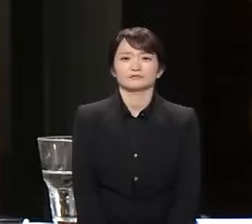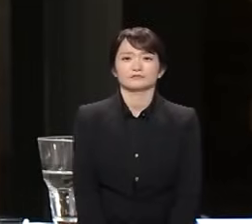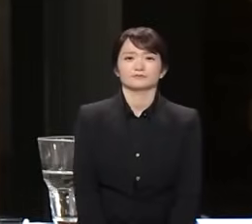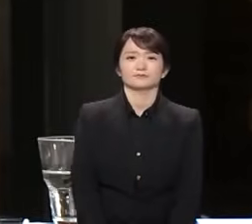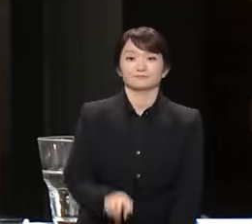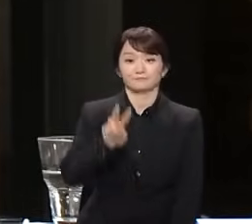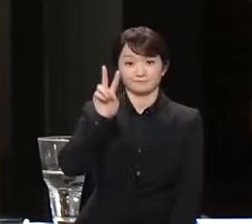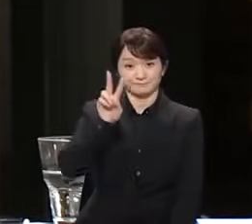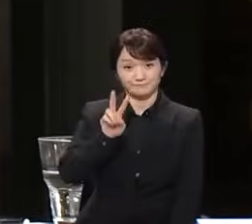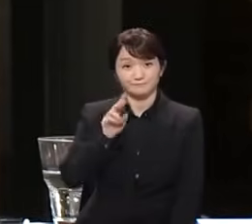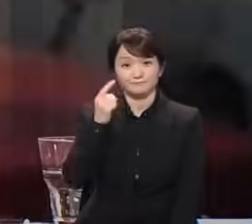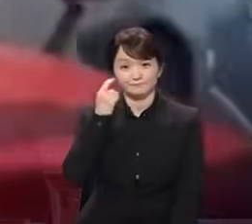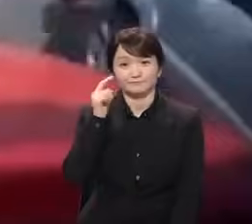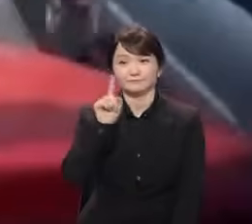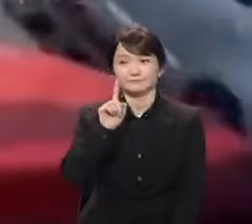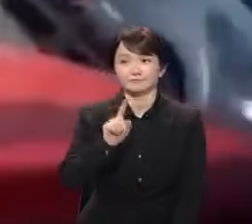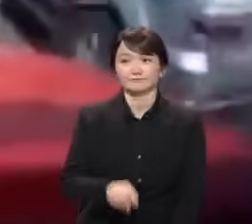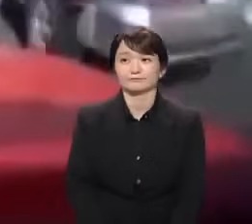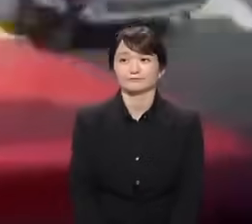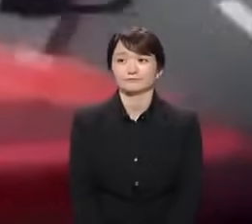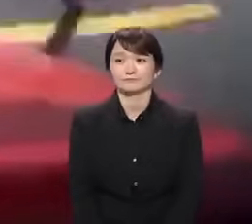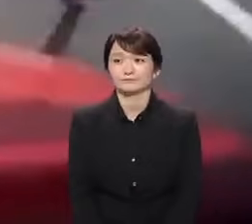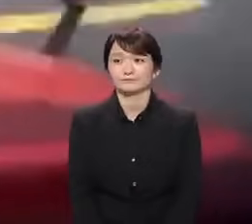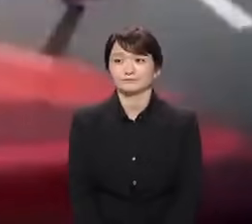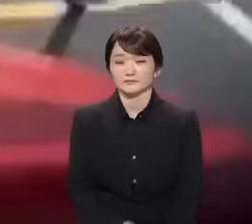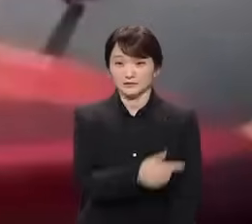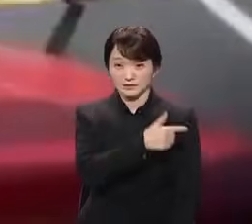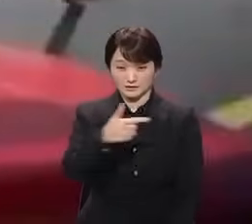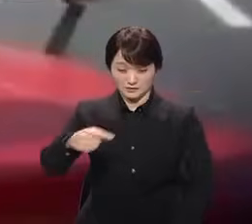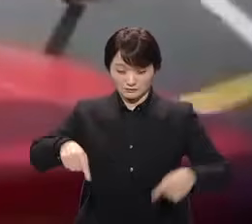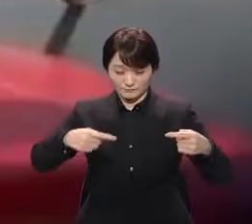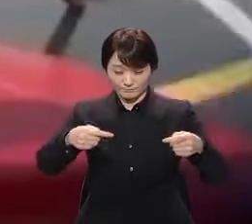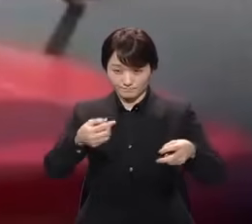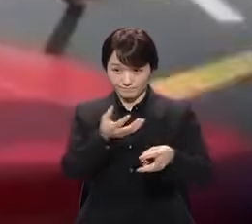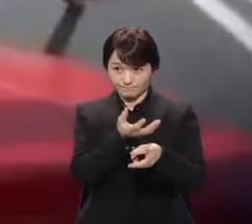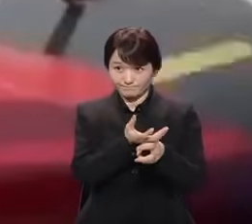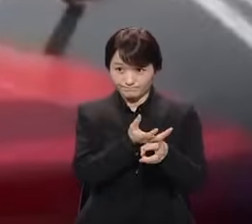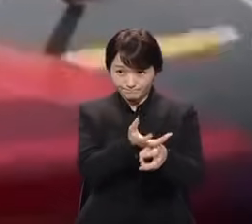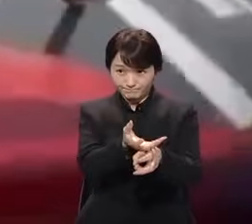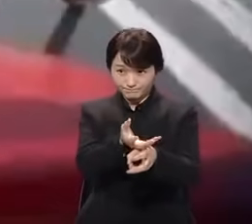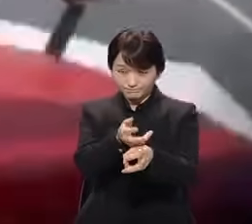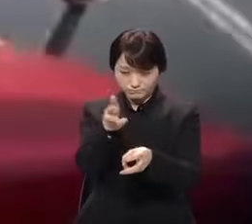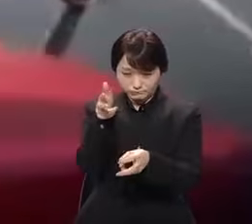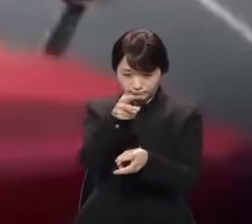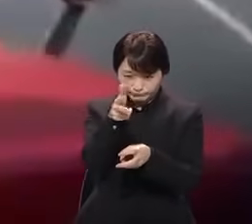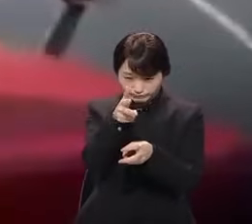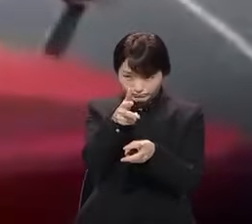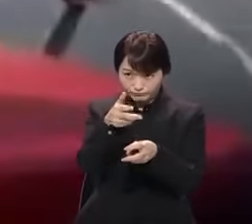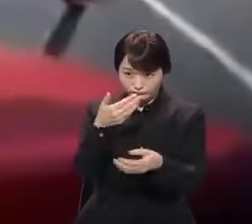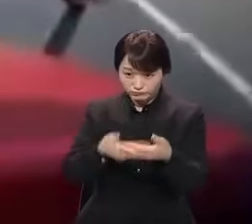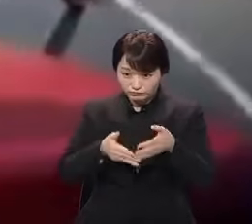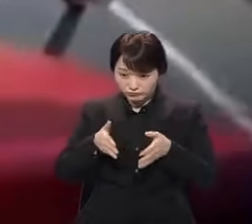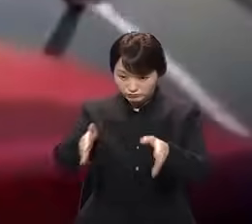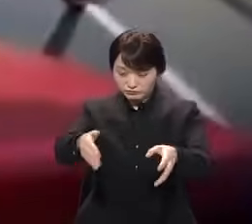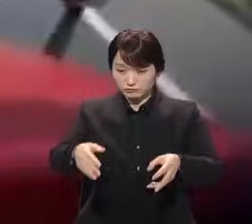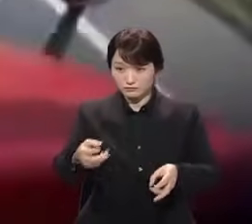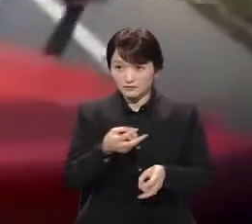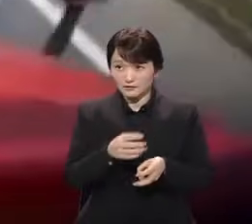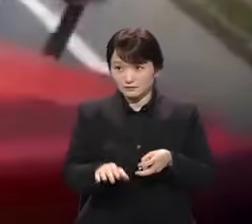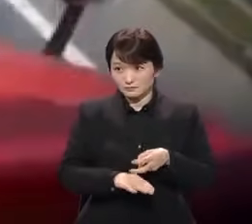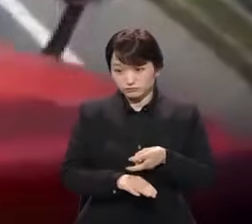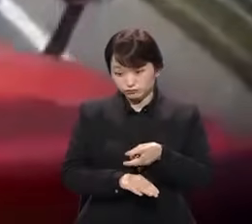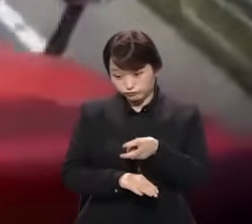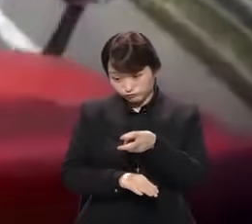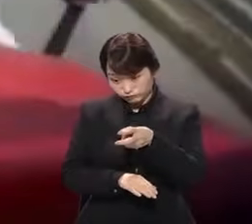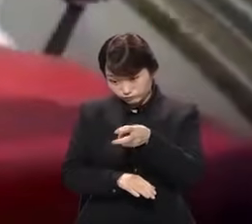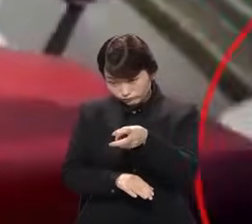베트남으로 가보시죠. 네, 대형 트레일러의 블랙박스 영상입니다. 고속도로를 달리고 있는데요. 그런데 1차선 도로에